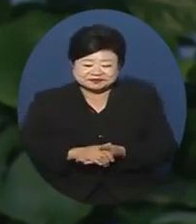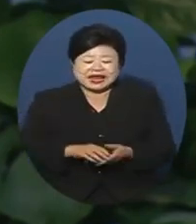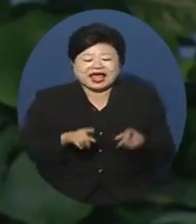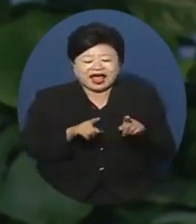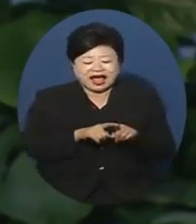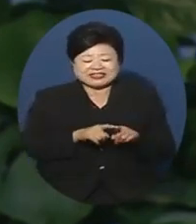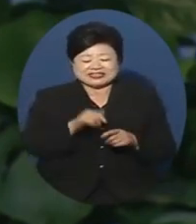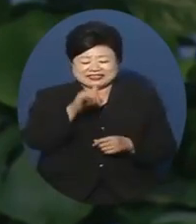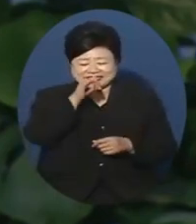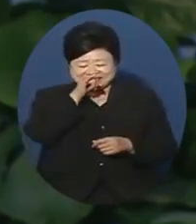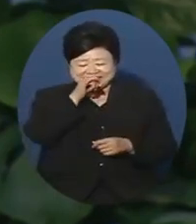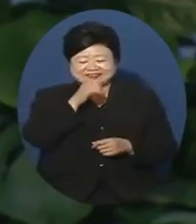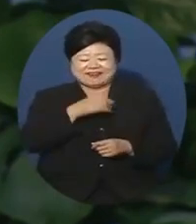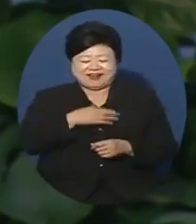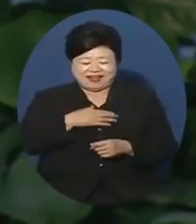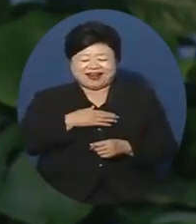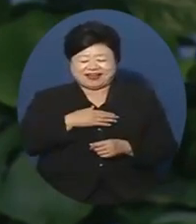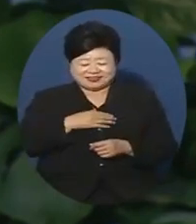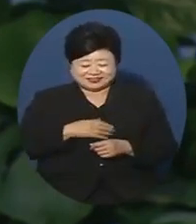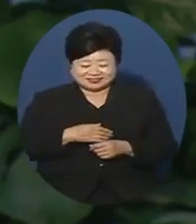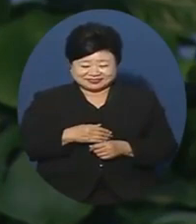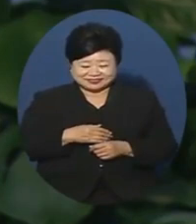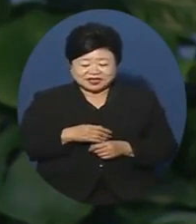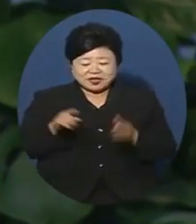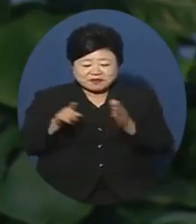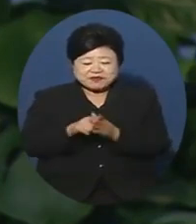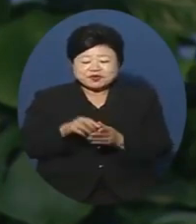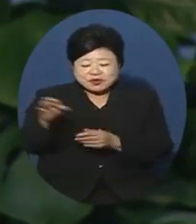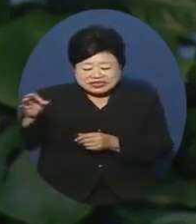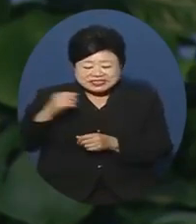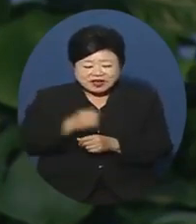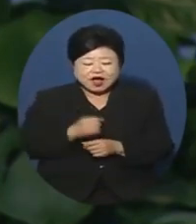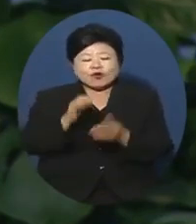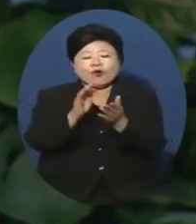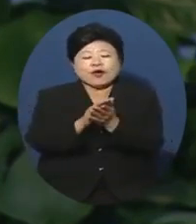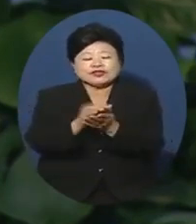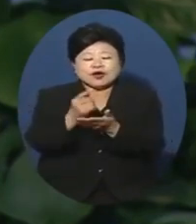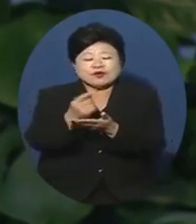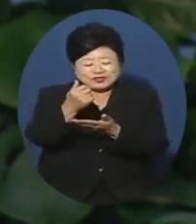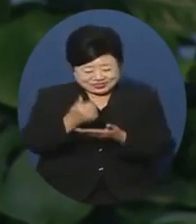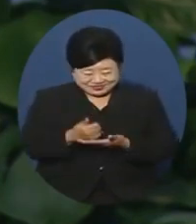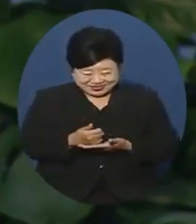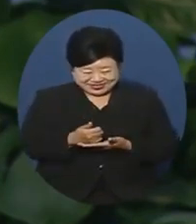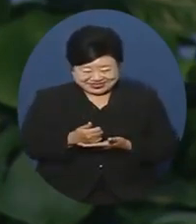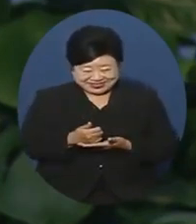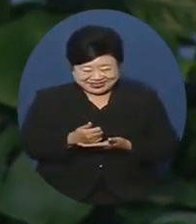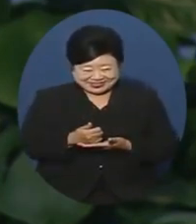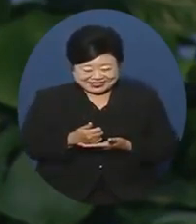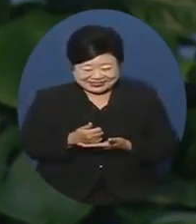같이 있는 계시는 성령님을 믿고 인정하고 환영하고 모시든